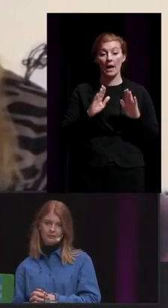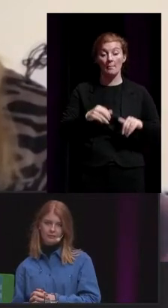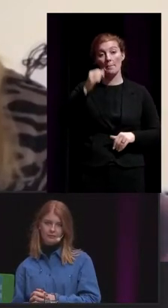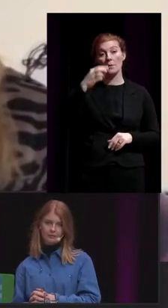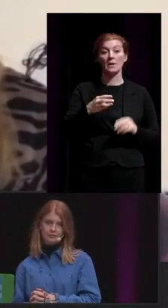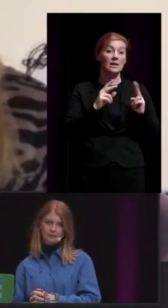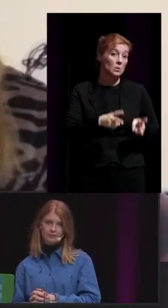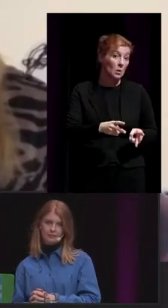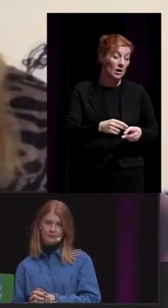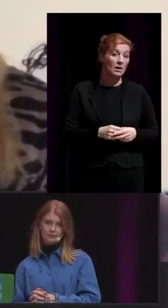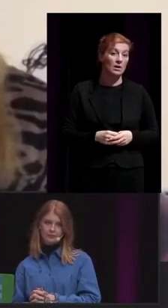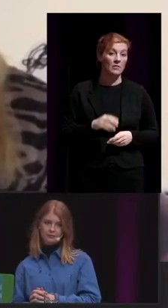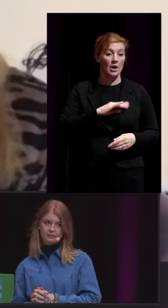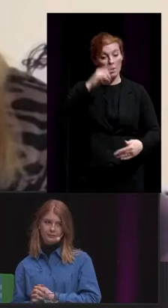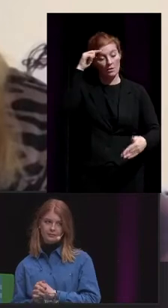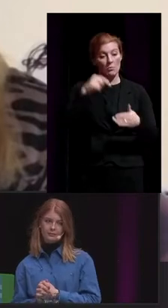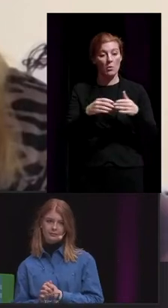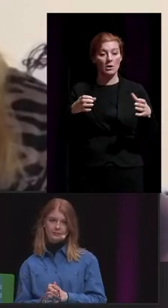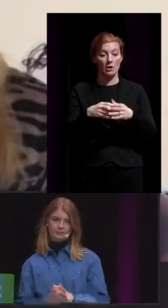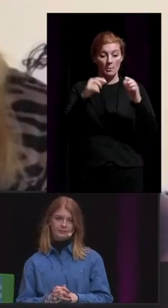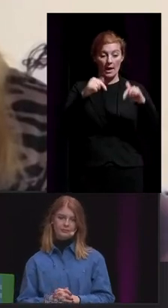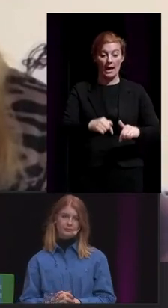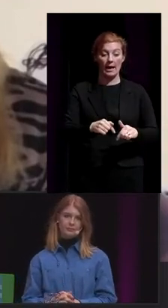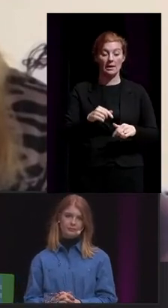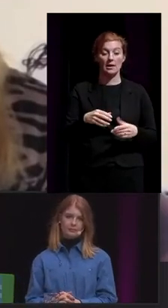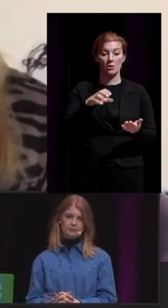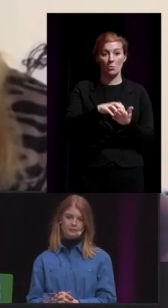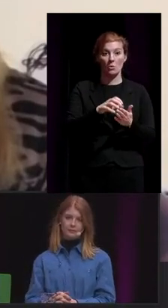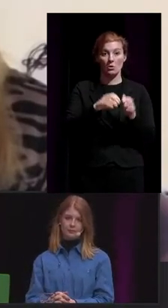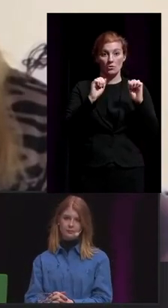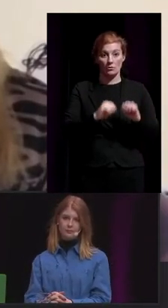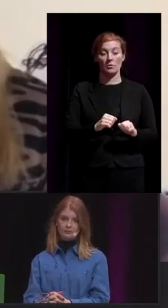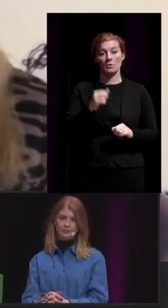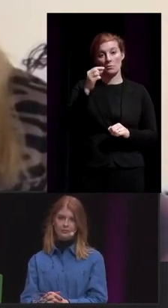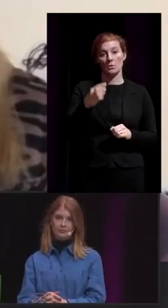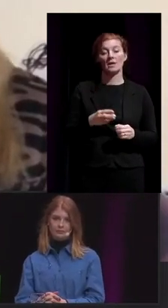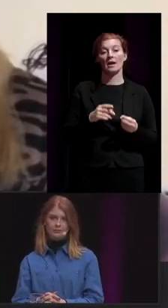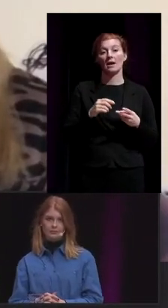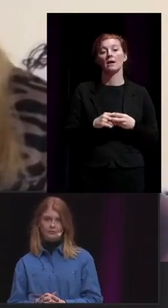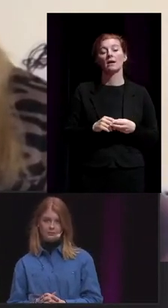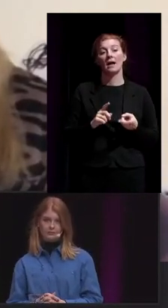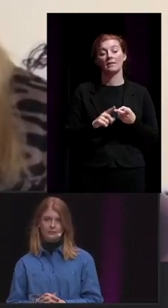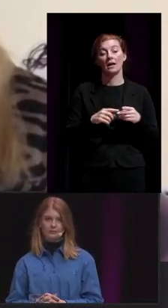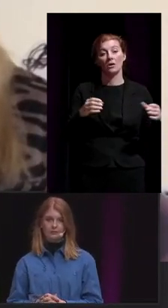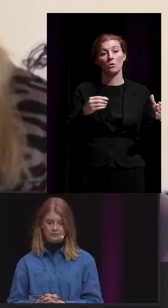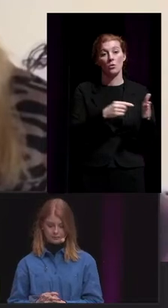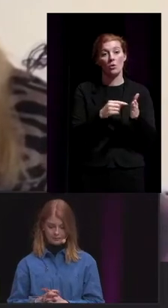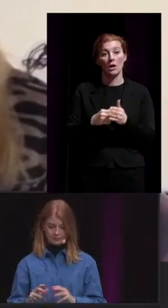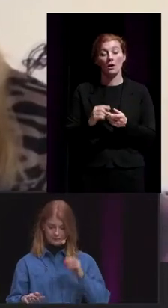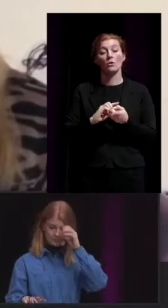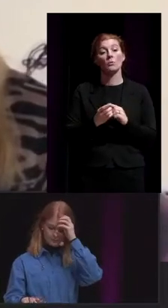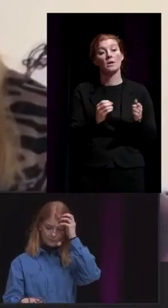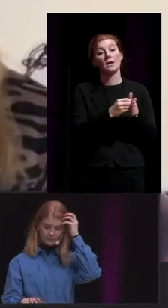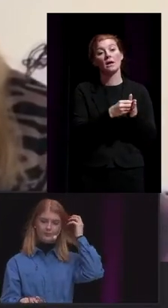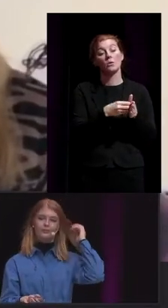har en målgrupp här i kommunen, kanske äldre, som måste prioriteras den här gången. Och då får det konsekvenser. Och kanske man säger, behöver vi göra andra